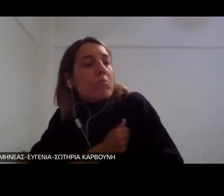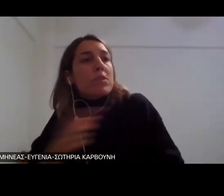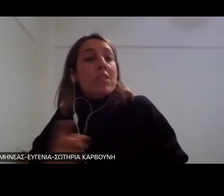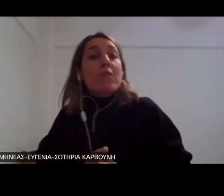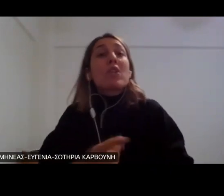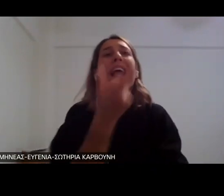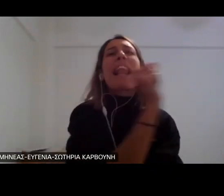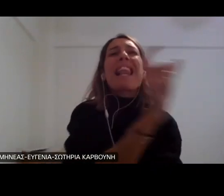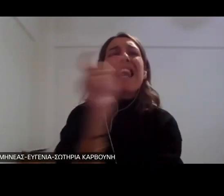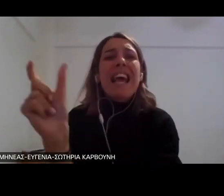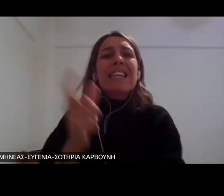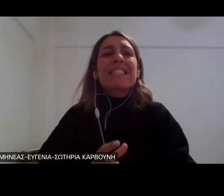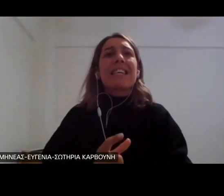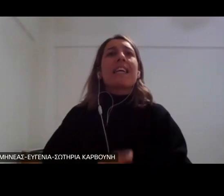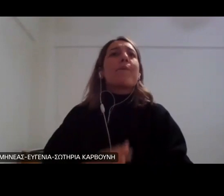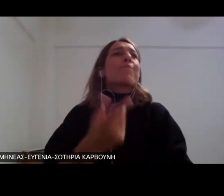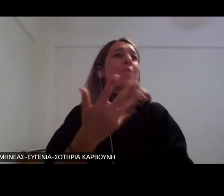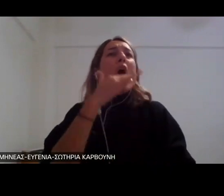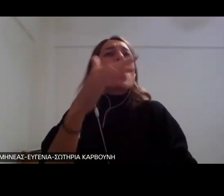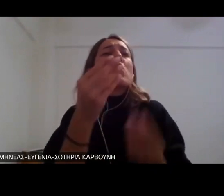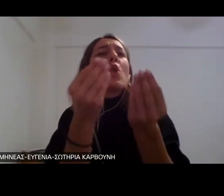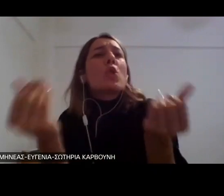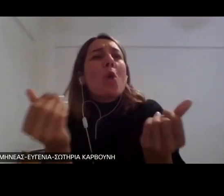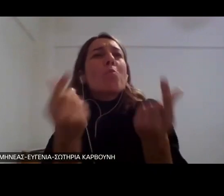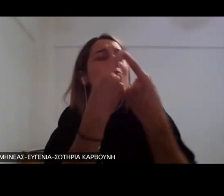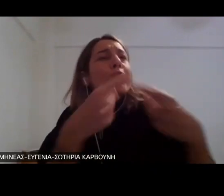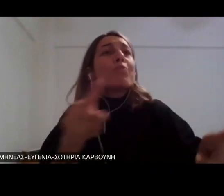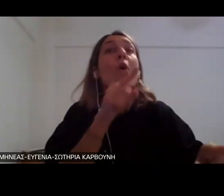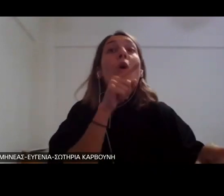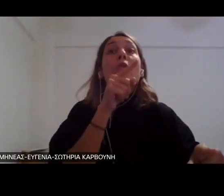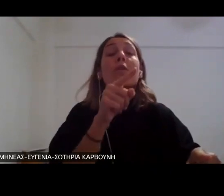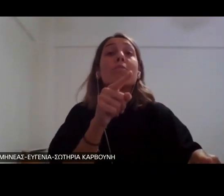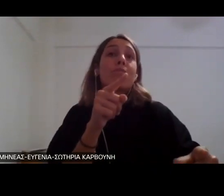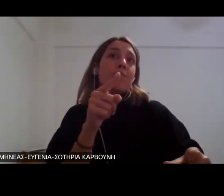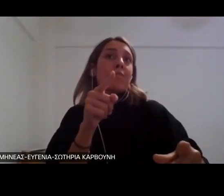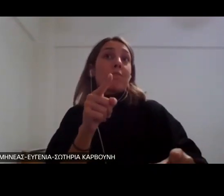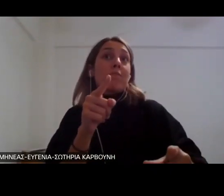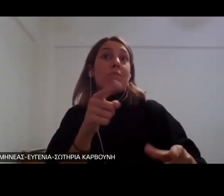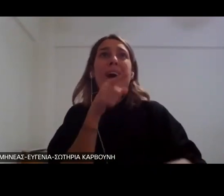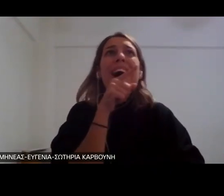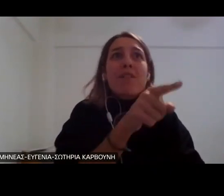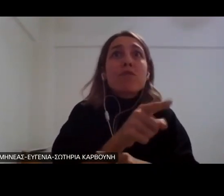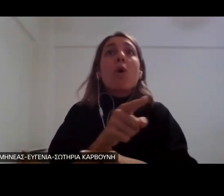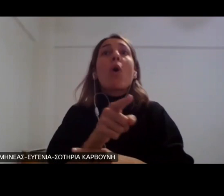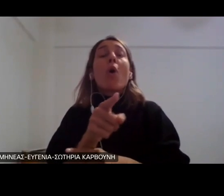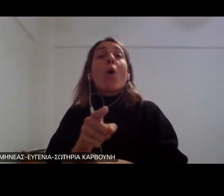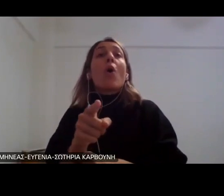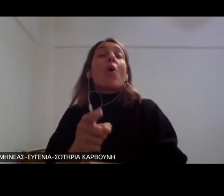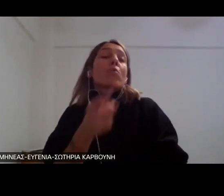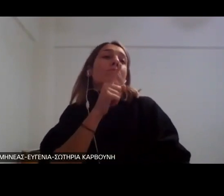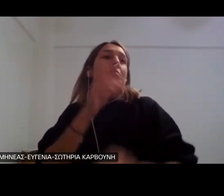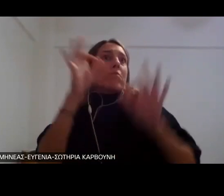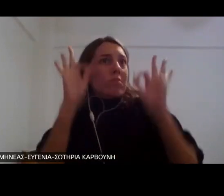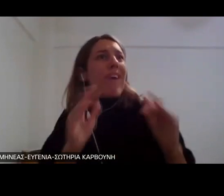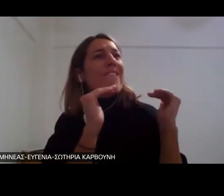γλωσσικών μορφών με διαφορετικό τρόπο μετονομάζει και ερμηνεύει εκ νέου στην πραγματικότητα και ως εκ τούτου